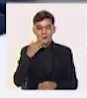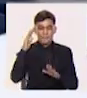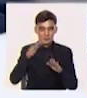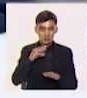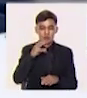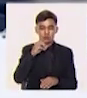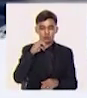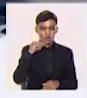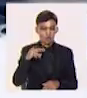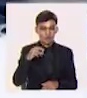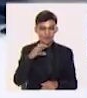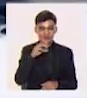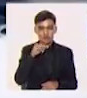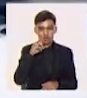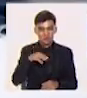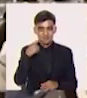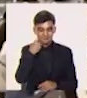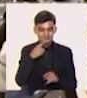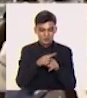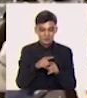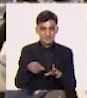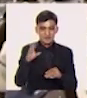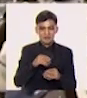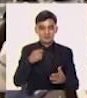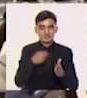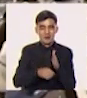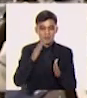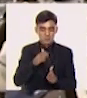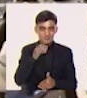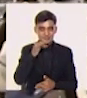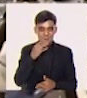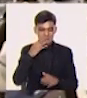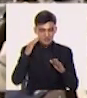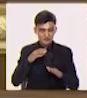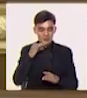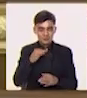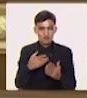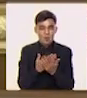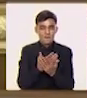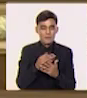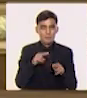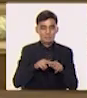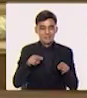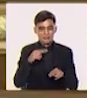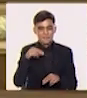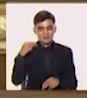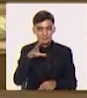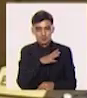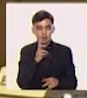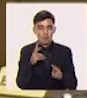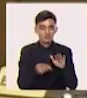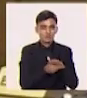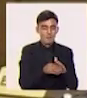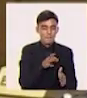шоттарына шектеу қойылмақ. Жемқорлықты жою үшін осы жылдың соңына дейін жаңа жүйенің құрылатындығын айтқан президент, бұдан былай пара алып